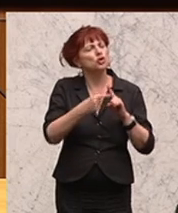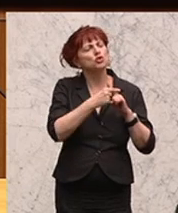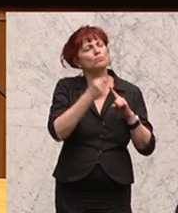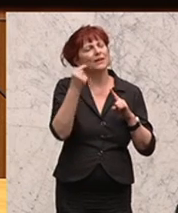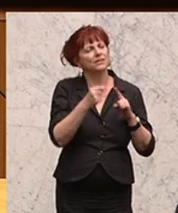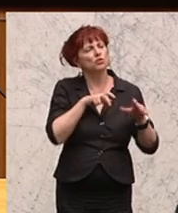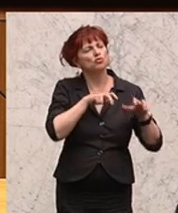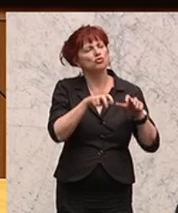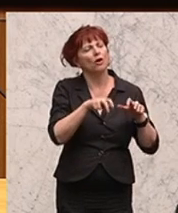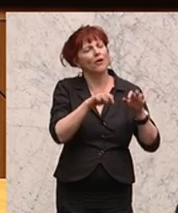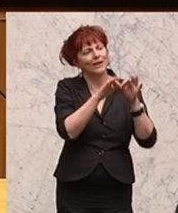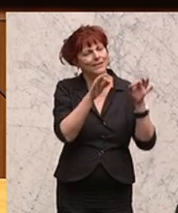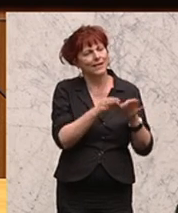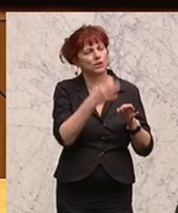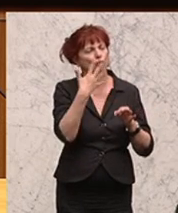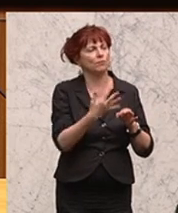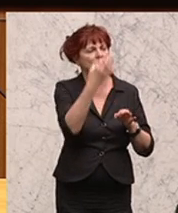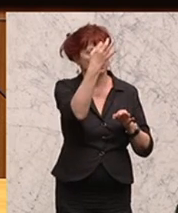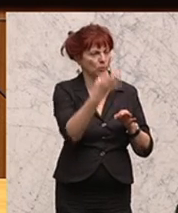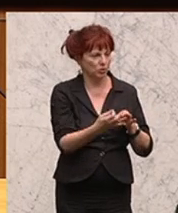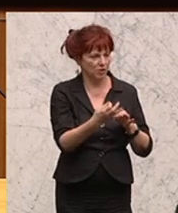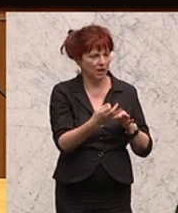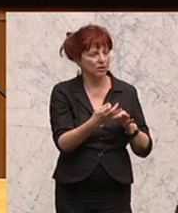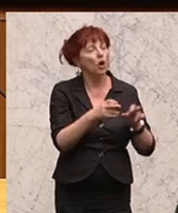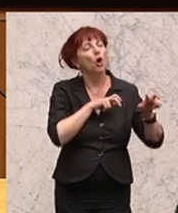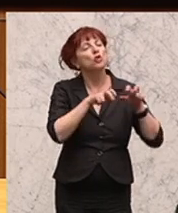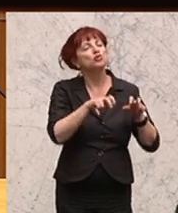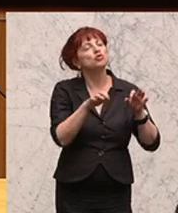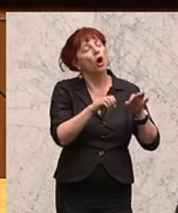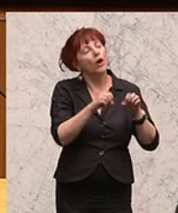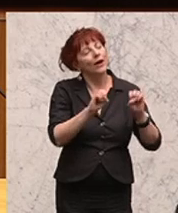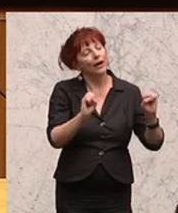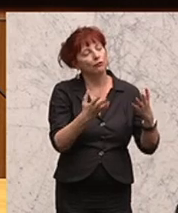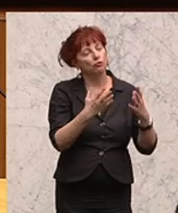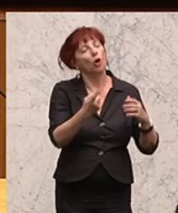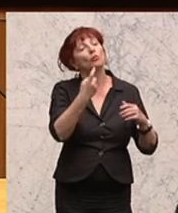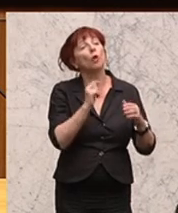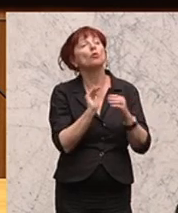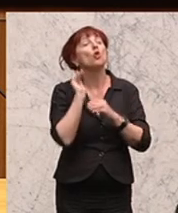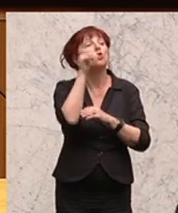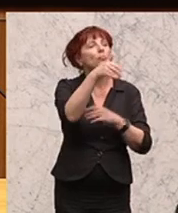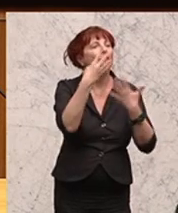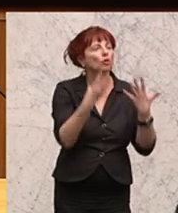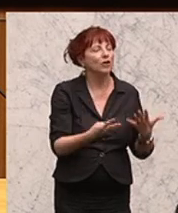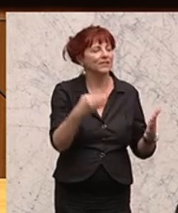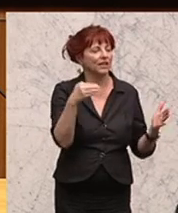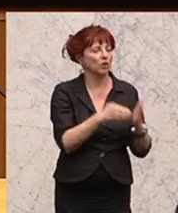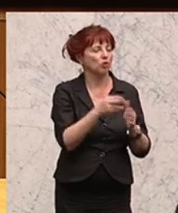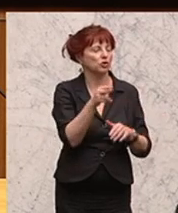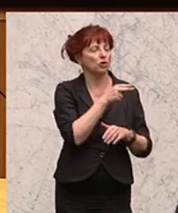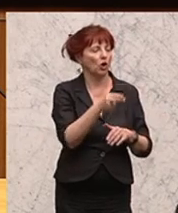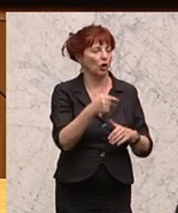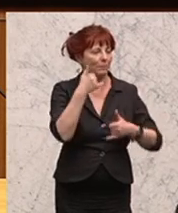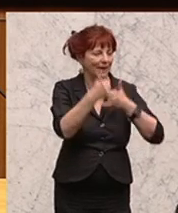Spitzensteuersatz von 50% greift ab der Steuerreform erst in der Größenordnung von 90.000 Euro jährlich. Da ist damit